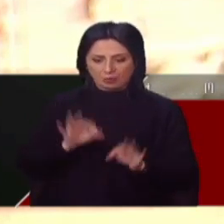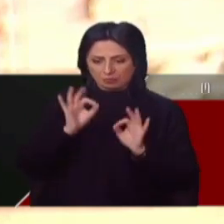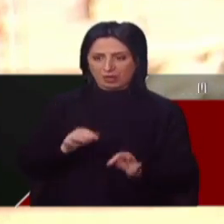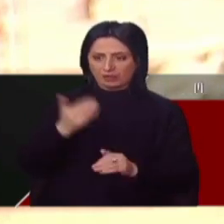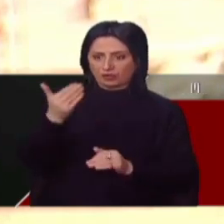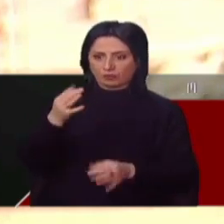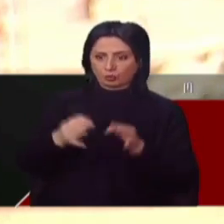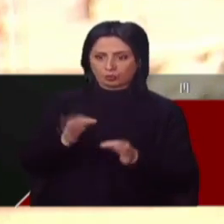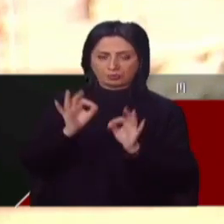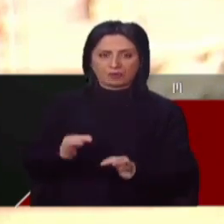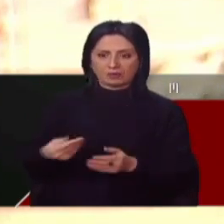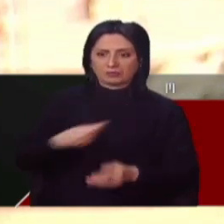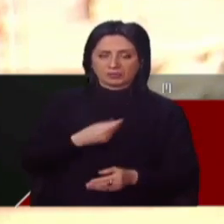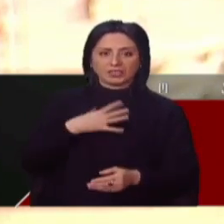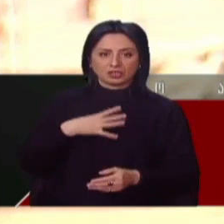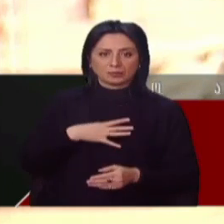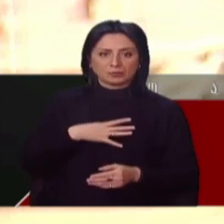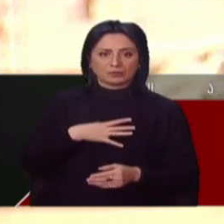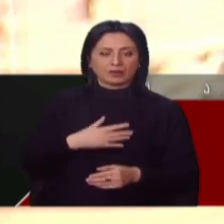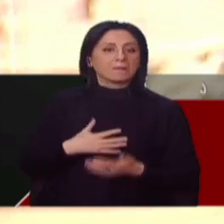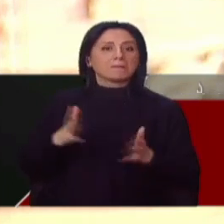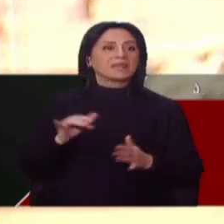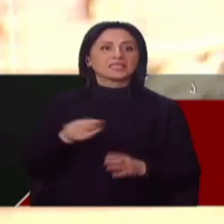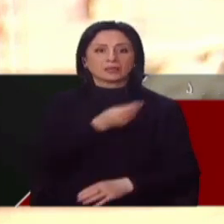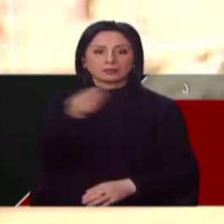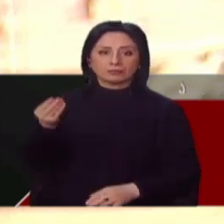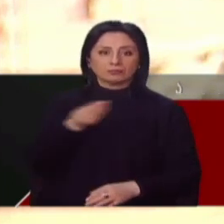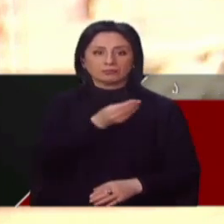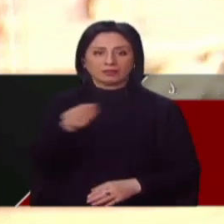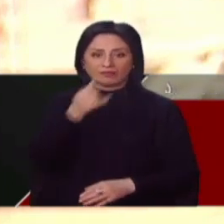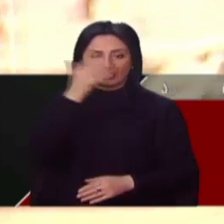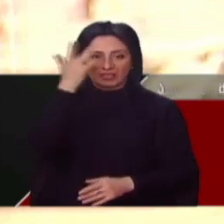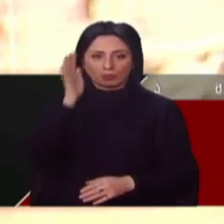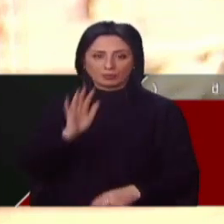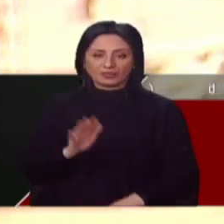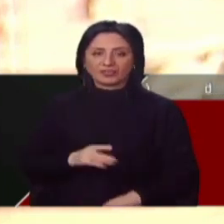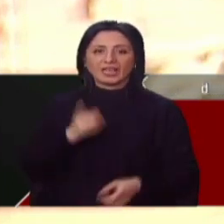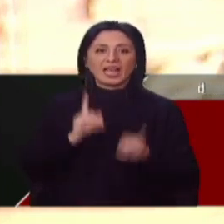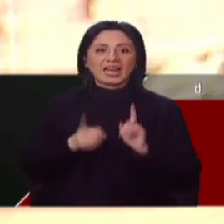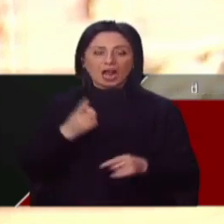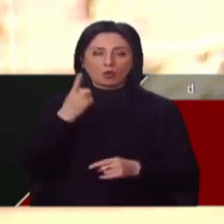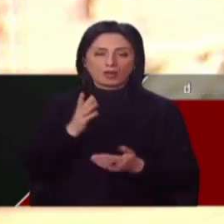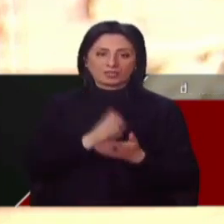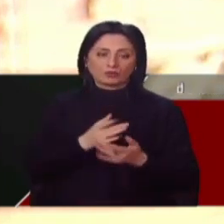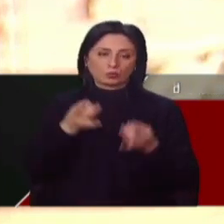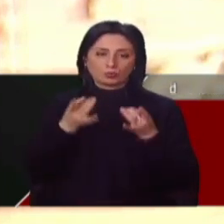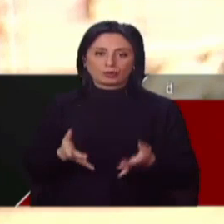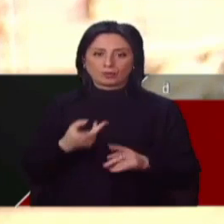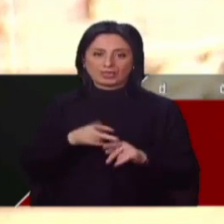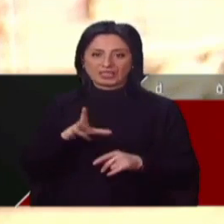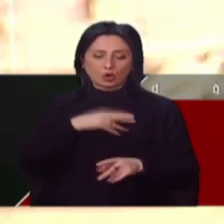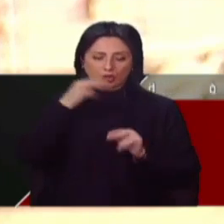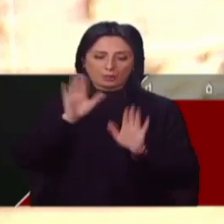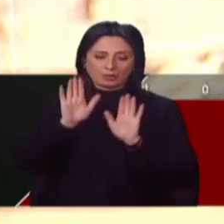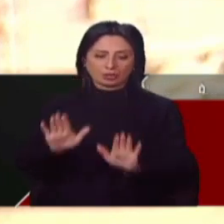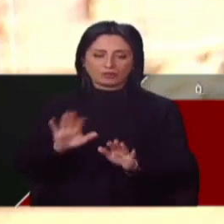ar vitsi, amaze meti sad unda tsavides, ubralod ver tsaromedgeli. Realoba aris erti, ubralod, ro is ipo